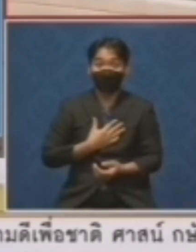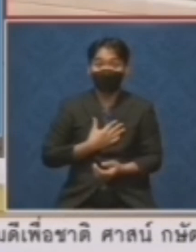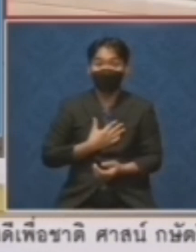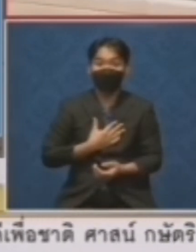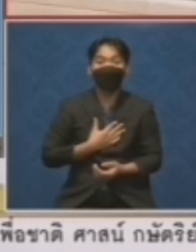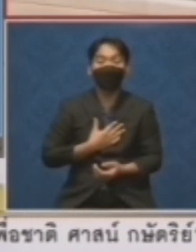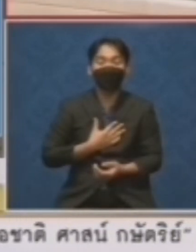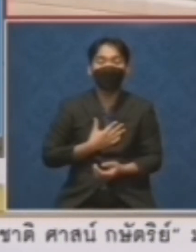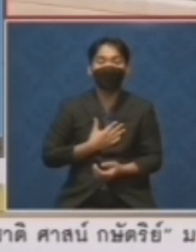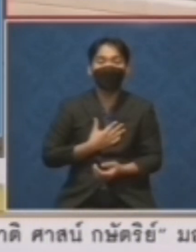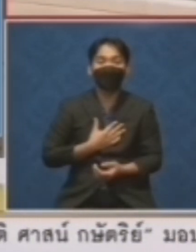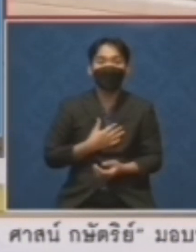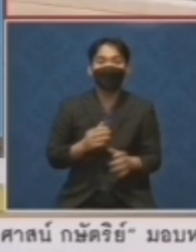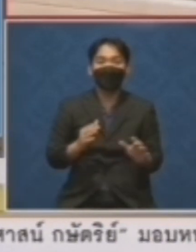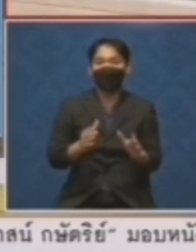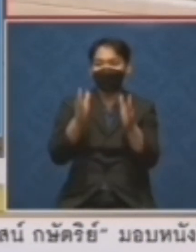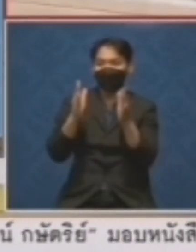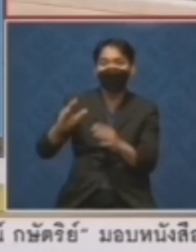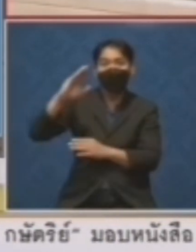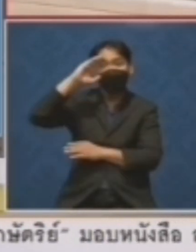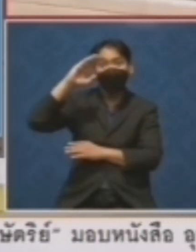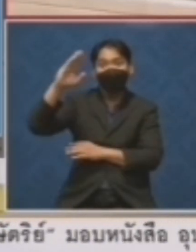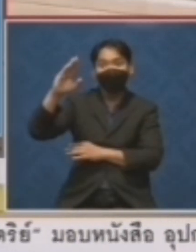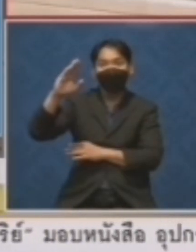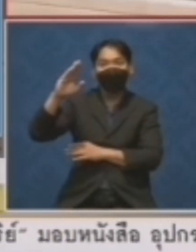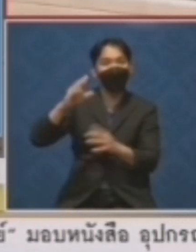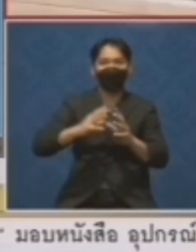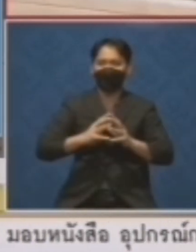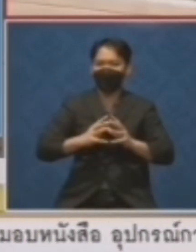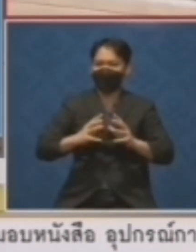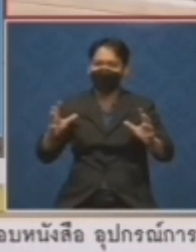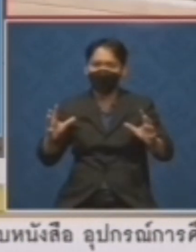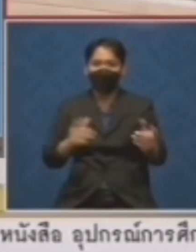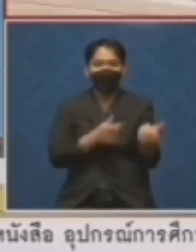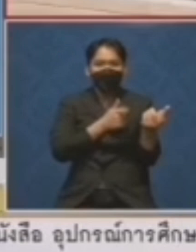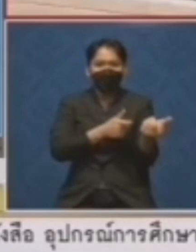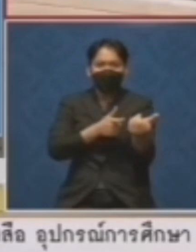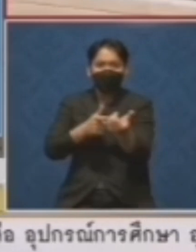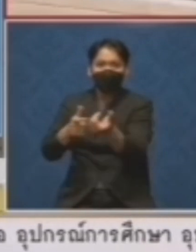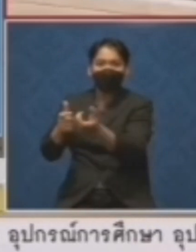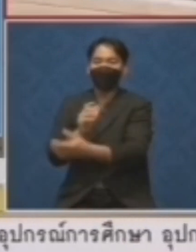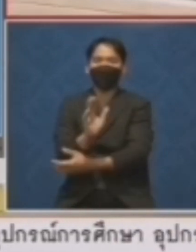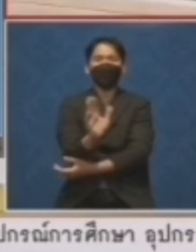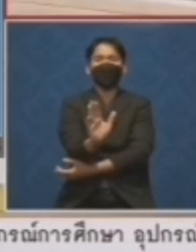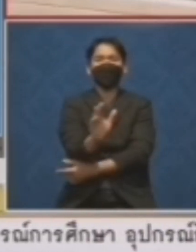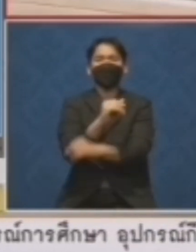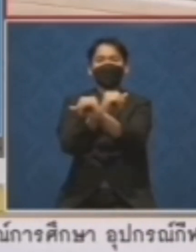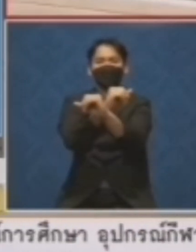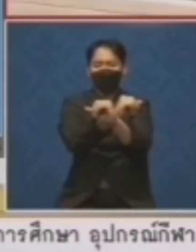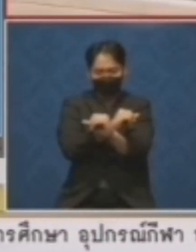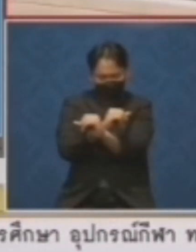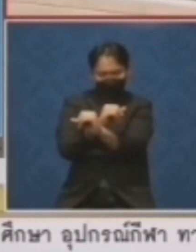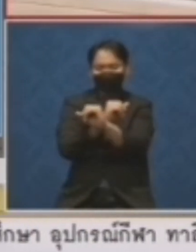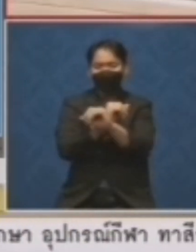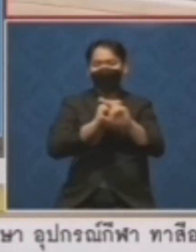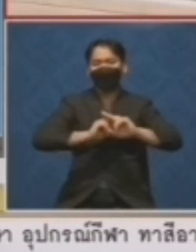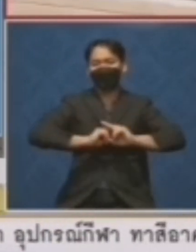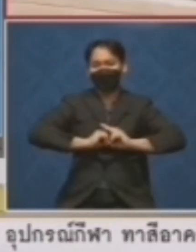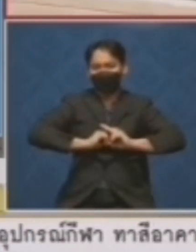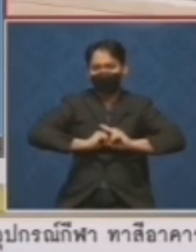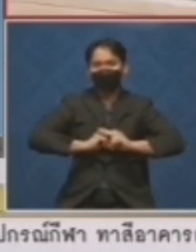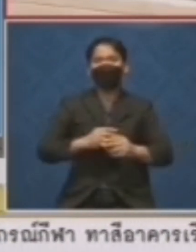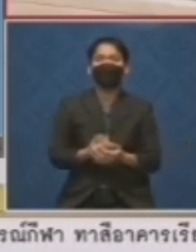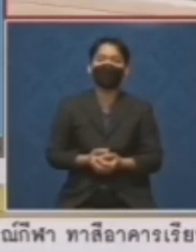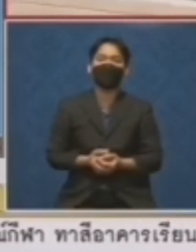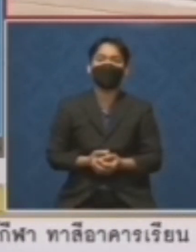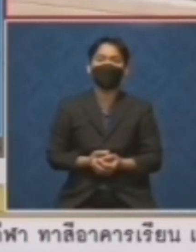เตรียมกำลังเพื่อไปรบกับใครเตรียมกำลังเพื่อไว้ป้องกันตนเองเตรียมกำลังไว้เพื่อการพิทักษ์รักษาสถา